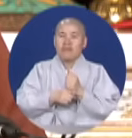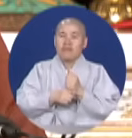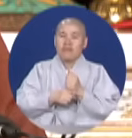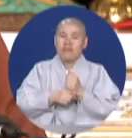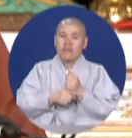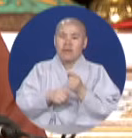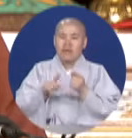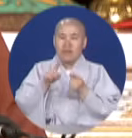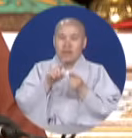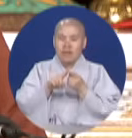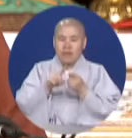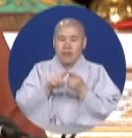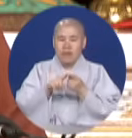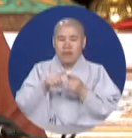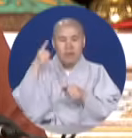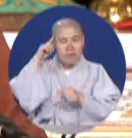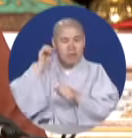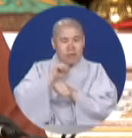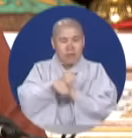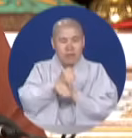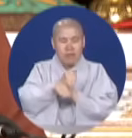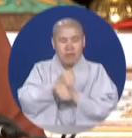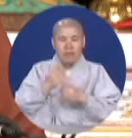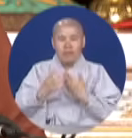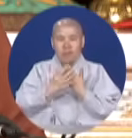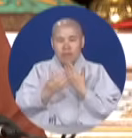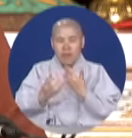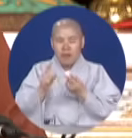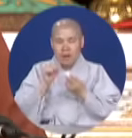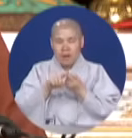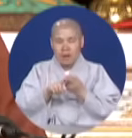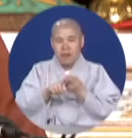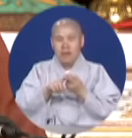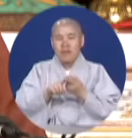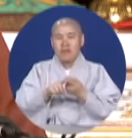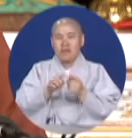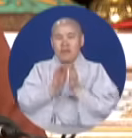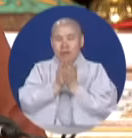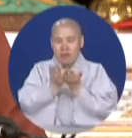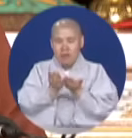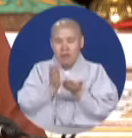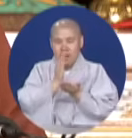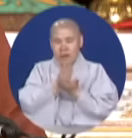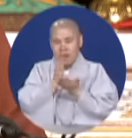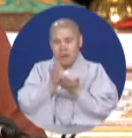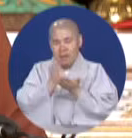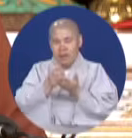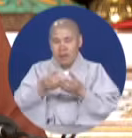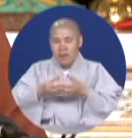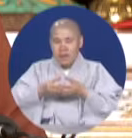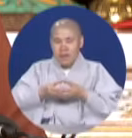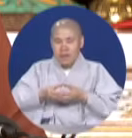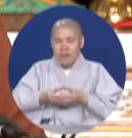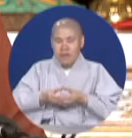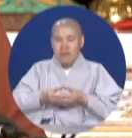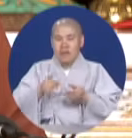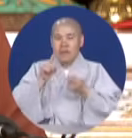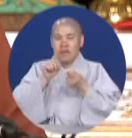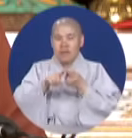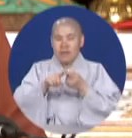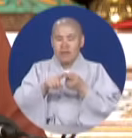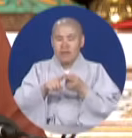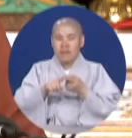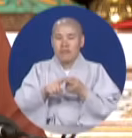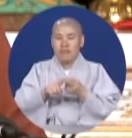열고 또 원효 사상에 대한 저술도 막 나오고 선 사상이라고 하는 것도 막 이제